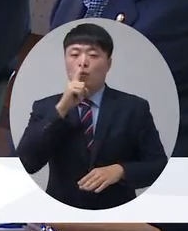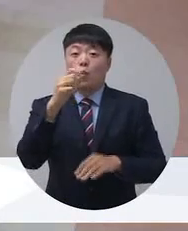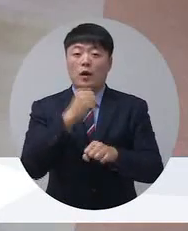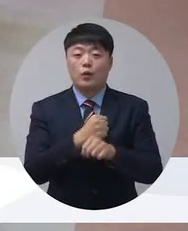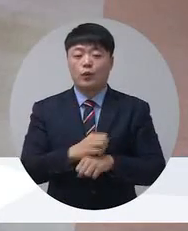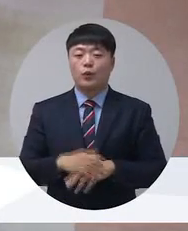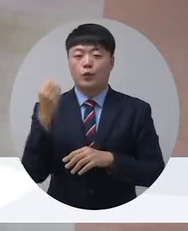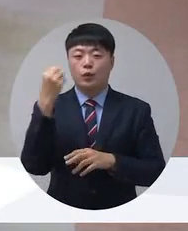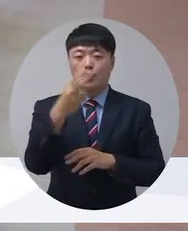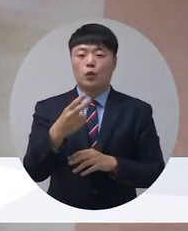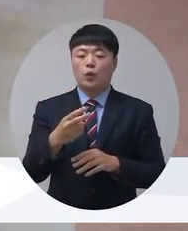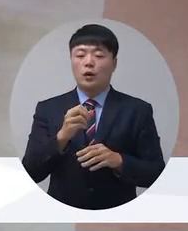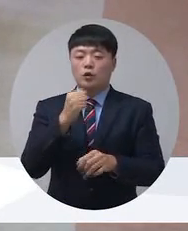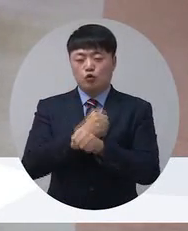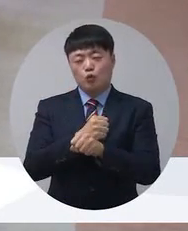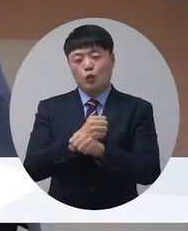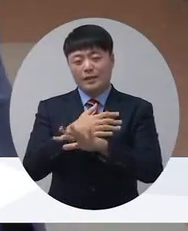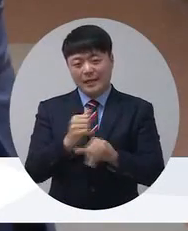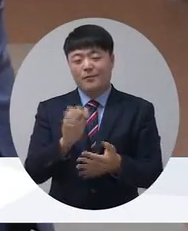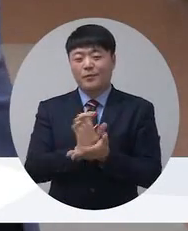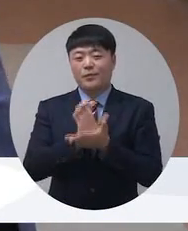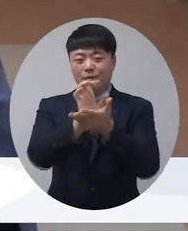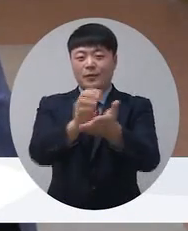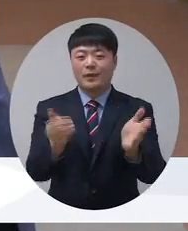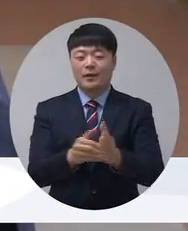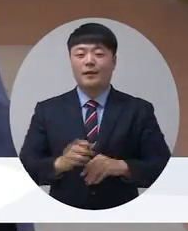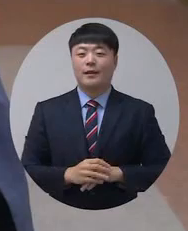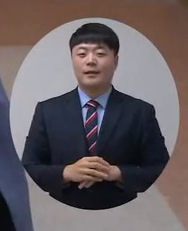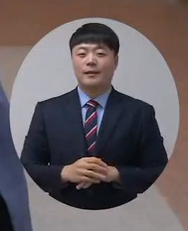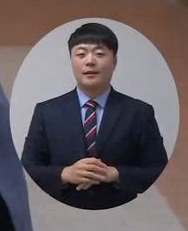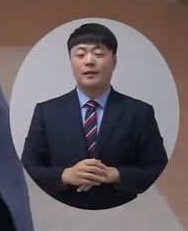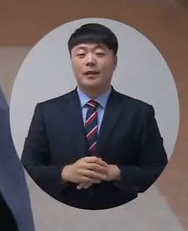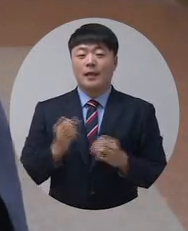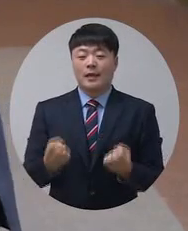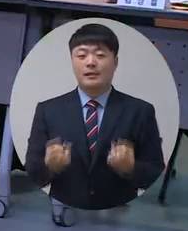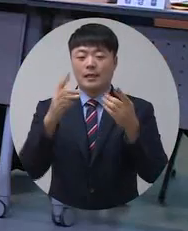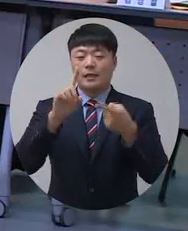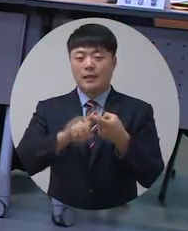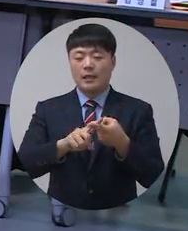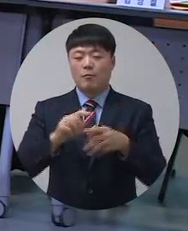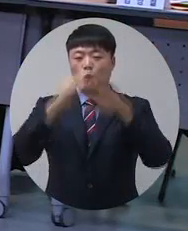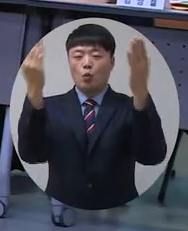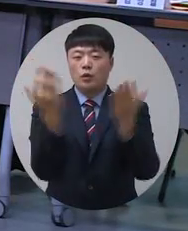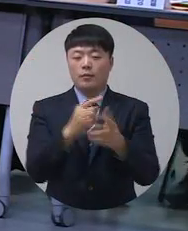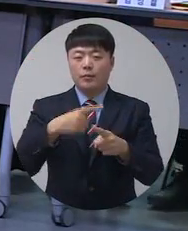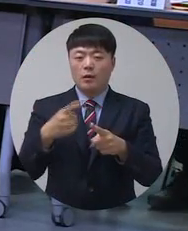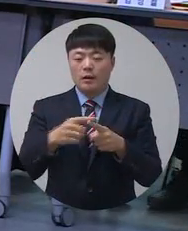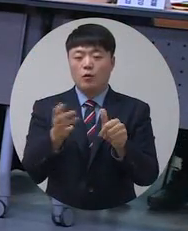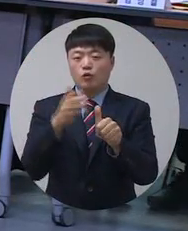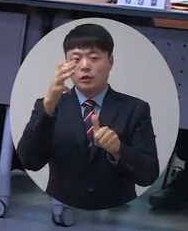실시하고 행사 유공자 6명에 대해 표창패를 수여했습니다. 또 행사 전반에 대한 총평 및 군수